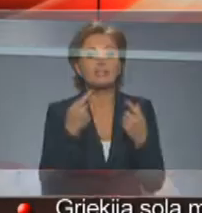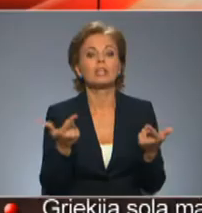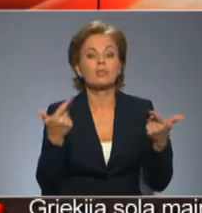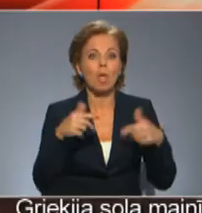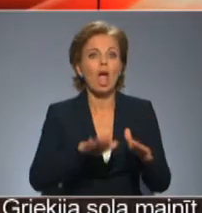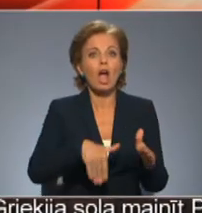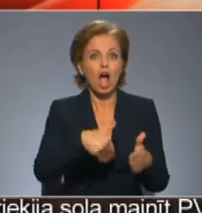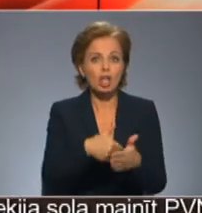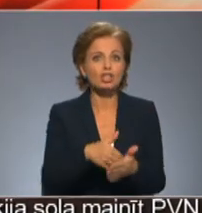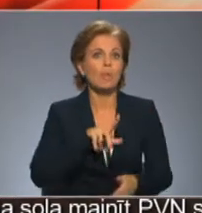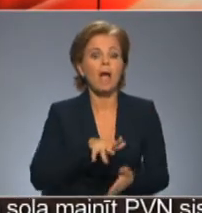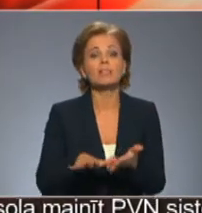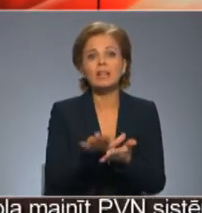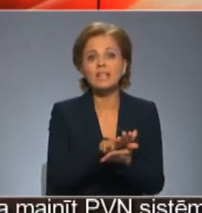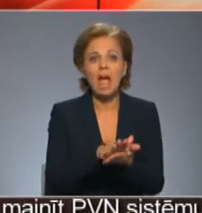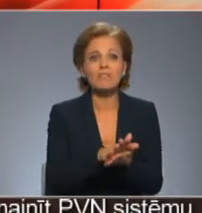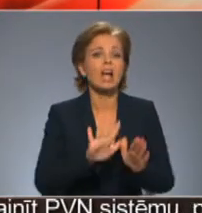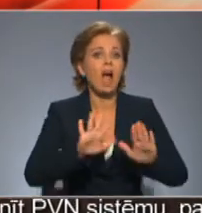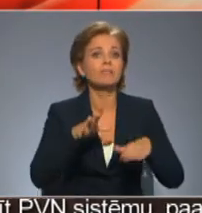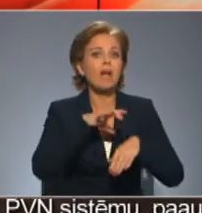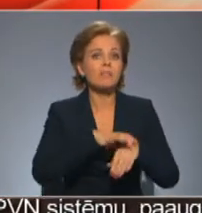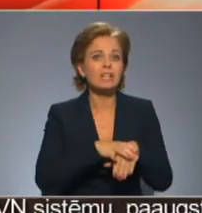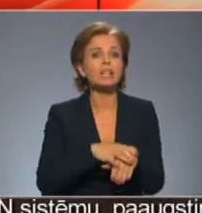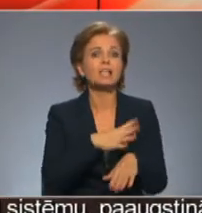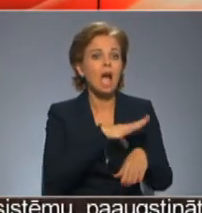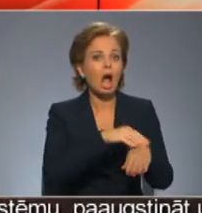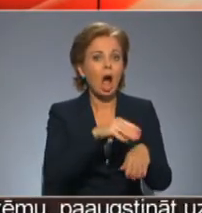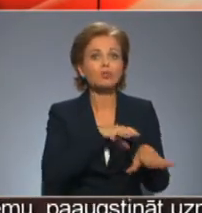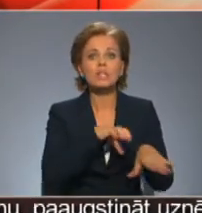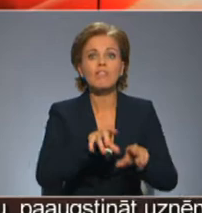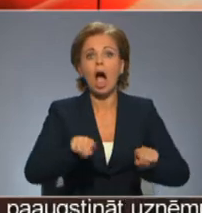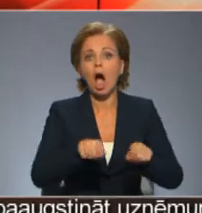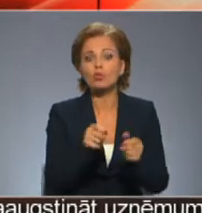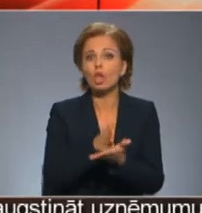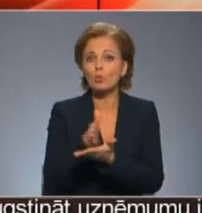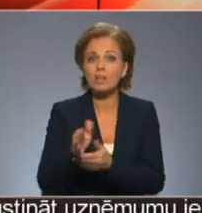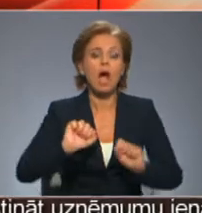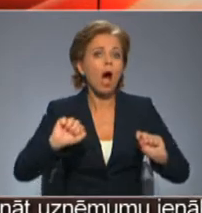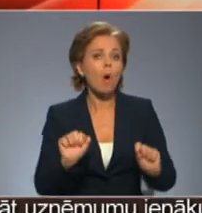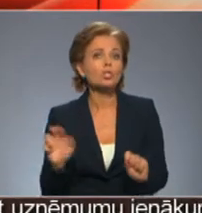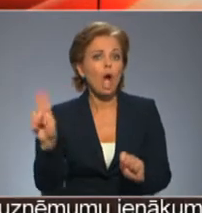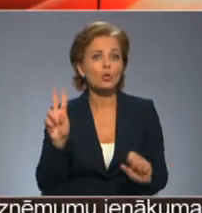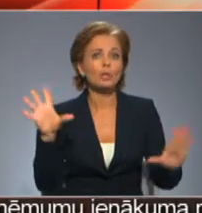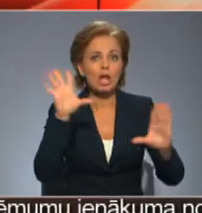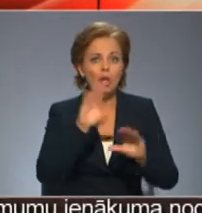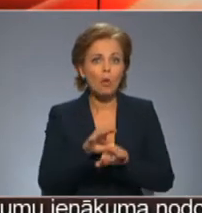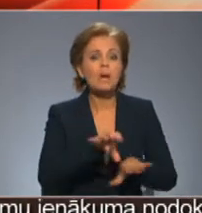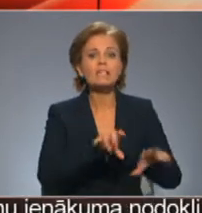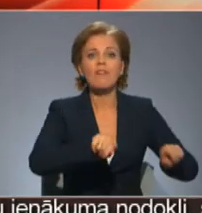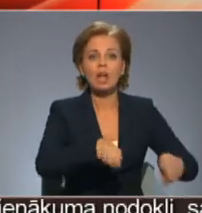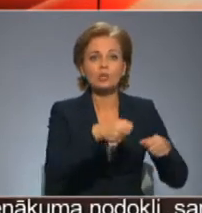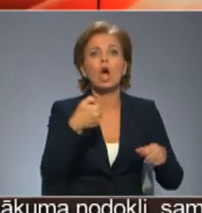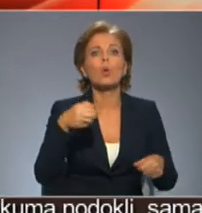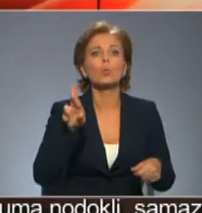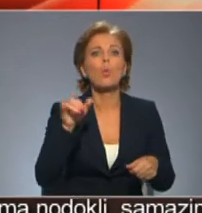Līdz šim Latvijā nebijis gadījums fiksēts kažokzāru gaudzēšanas nozarē. Augstajās jūnija naktīs zvēraudzētavā grobiņa nosalstot